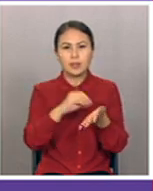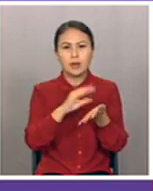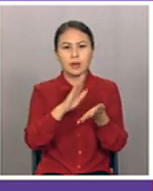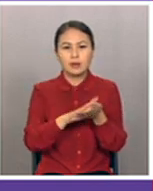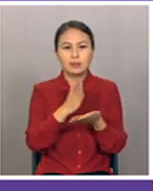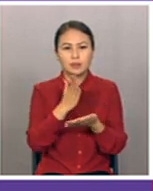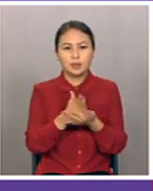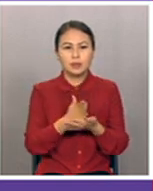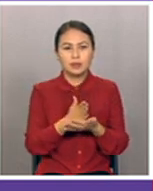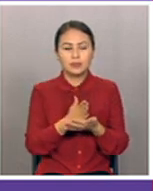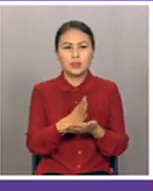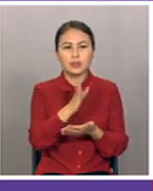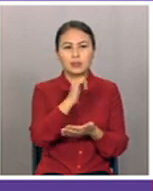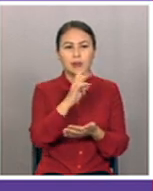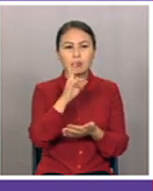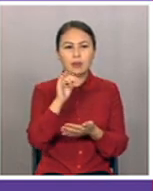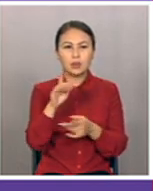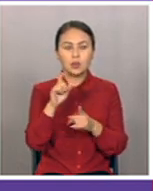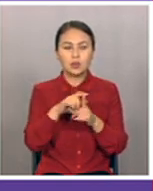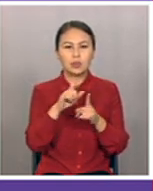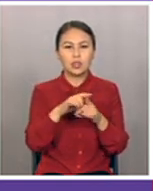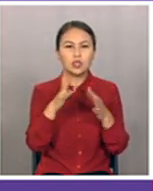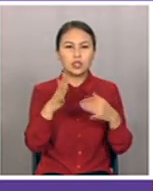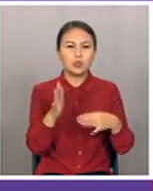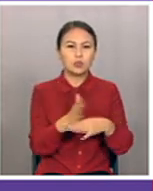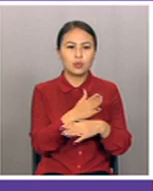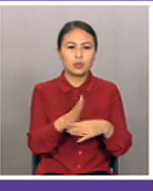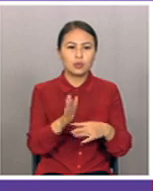бар. Санат сөзінде неше буын бар?